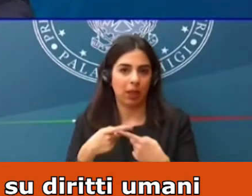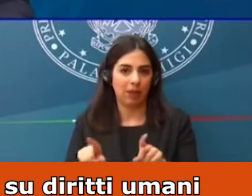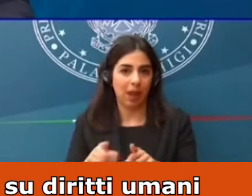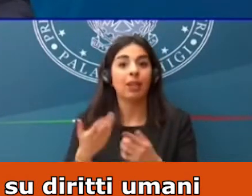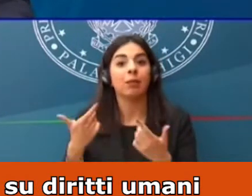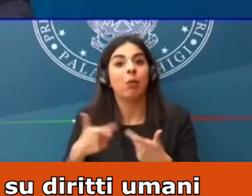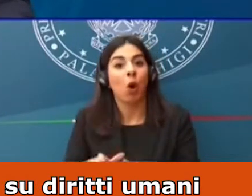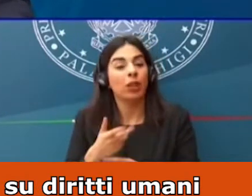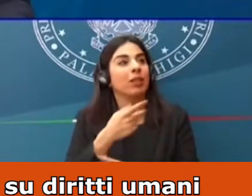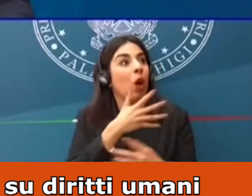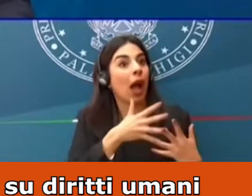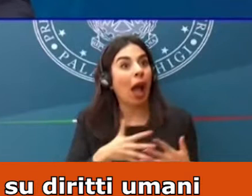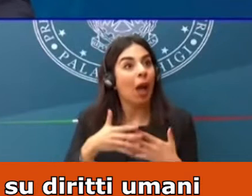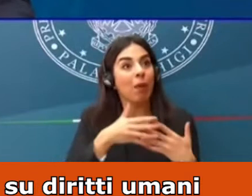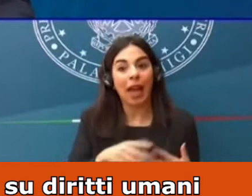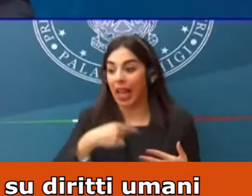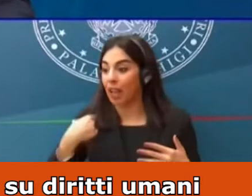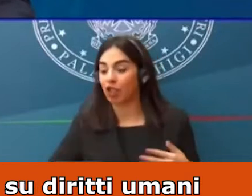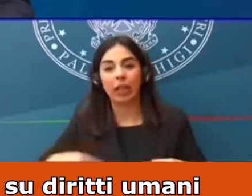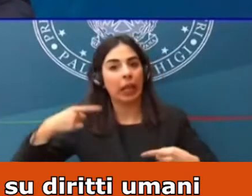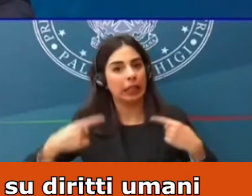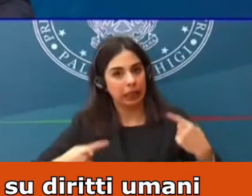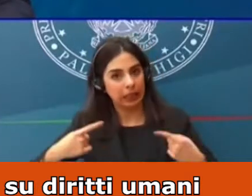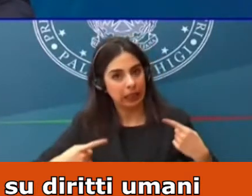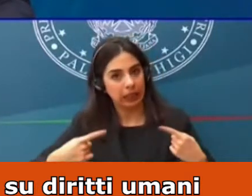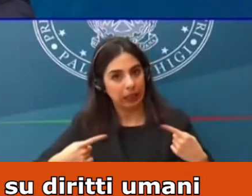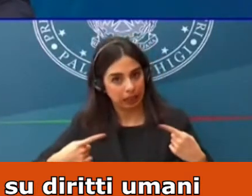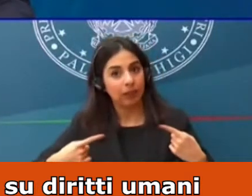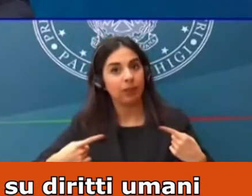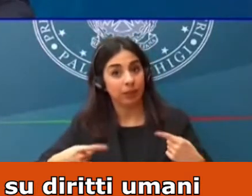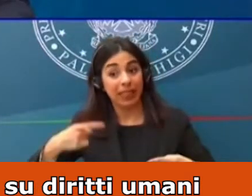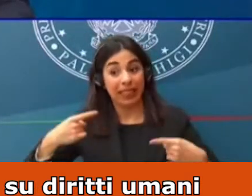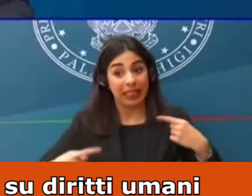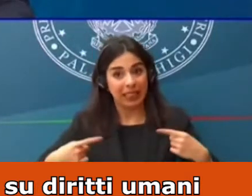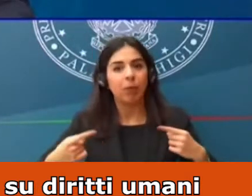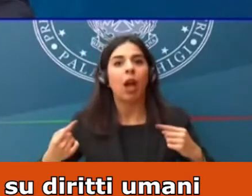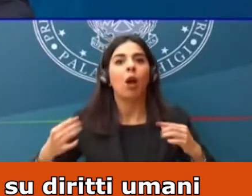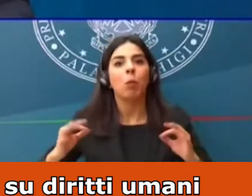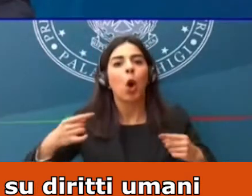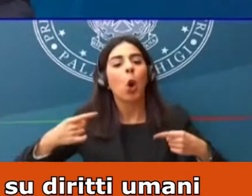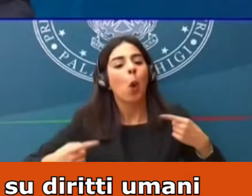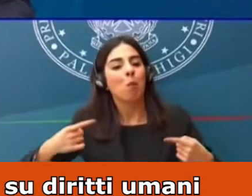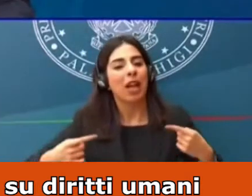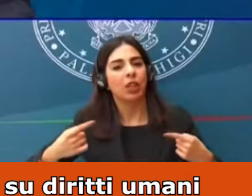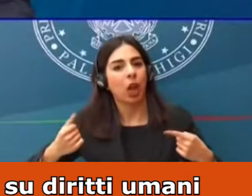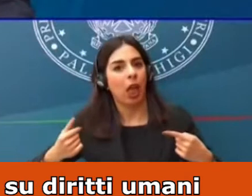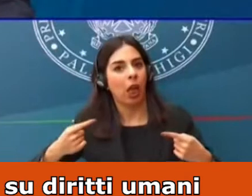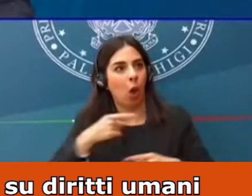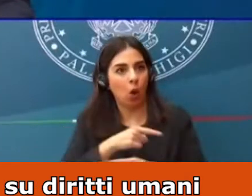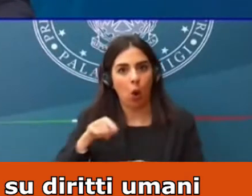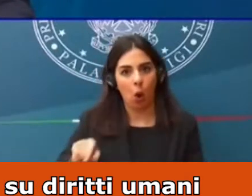rivale contro cui gli Stati Uniti con cui gli Stati Uniti competono, ma